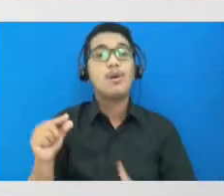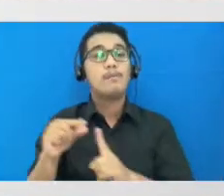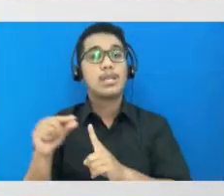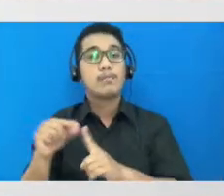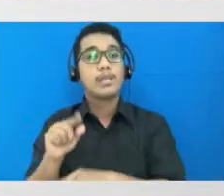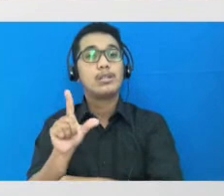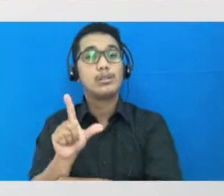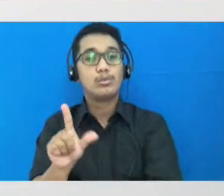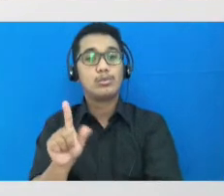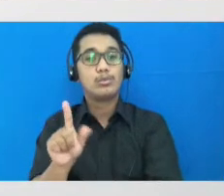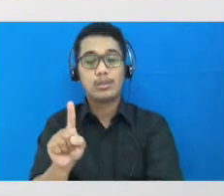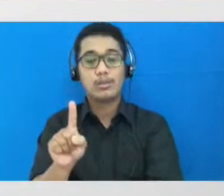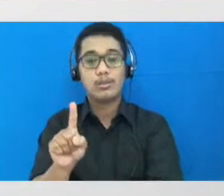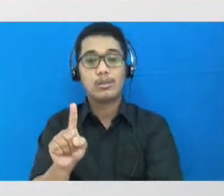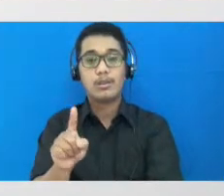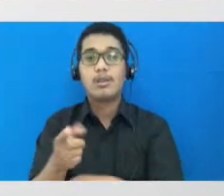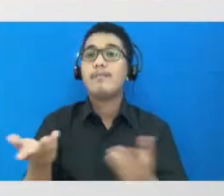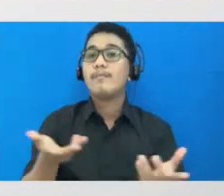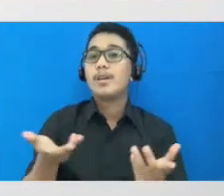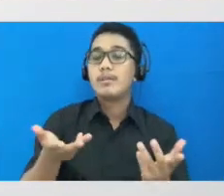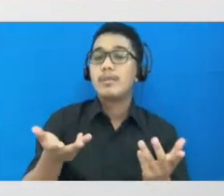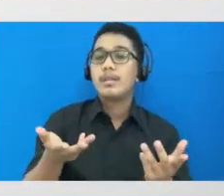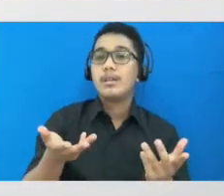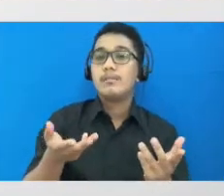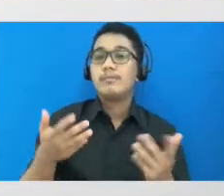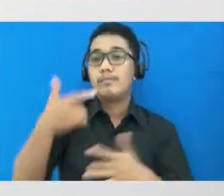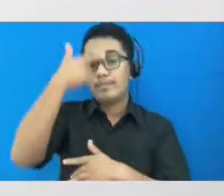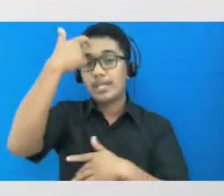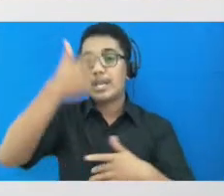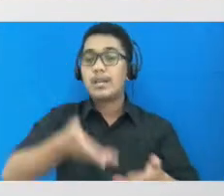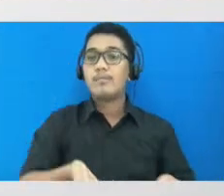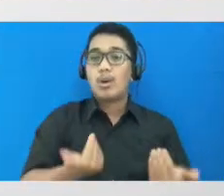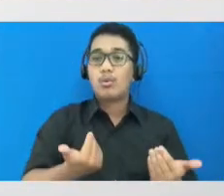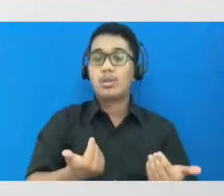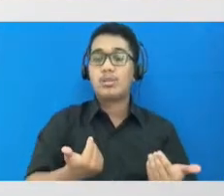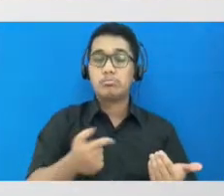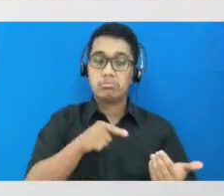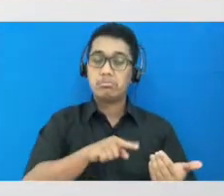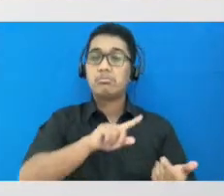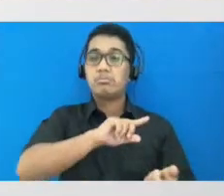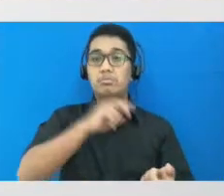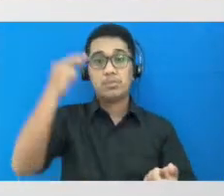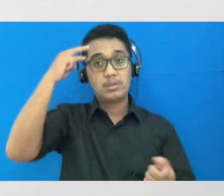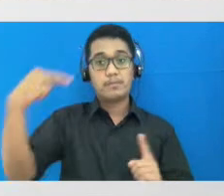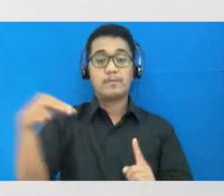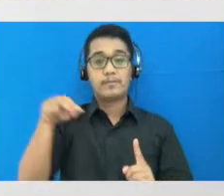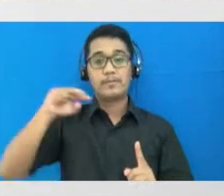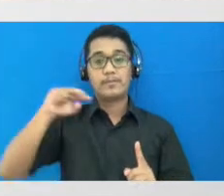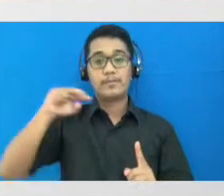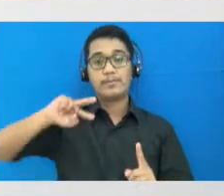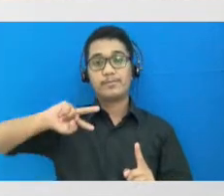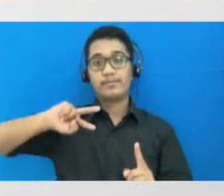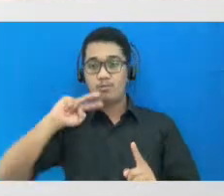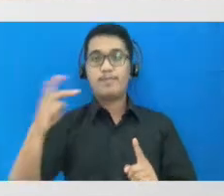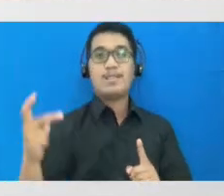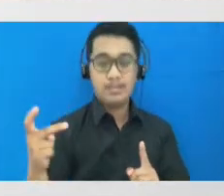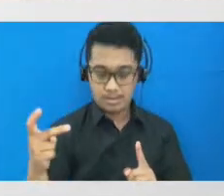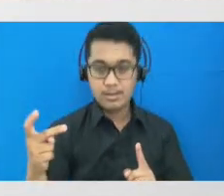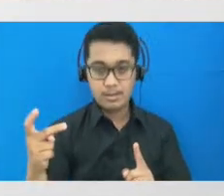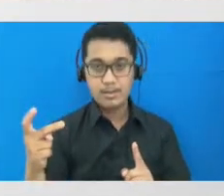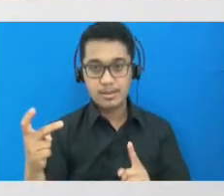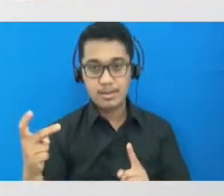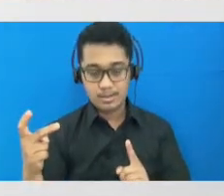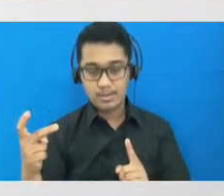71, bagaimana membangun trust, maka diubah paradigmanya adalah bahwa penyelenggara